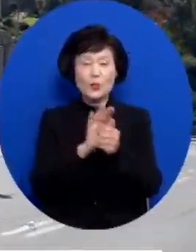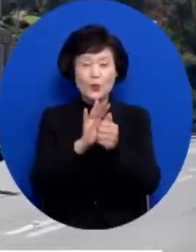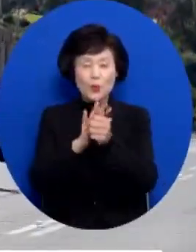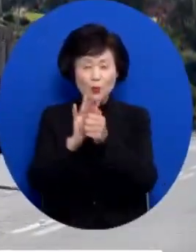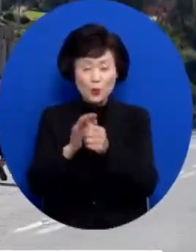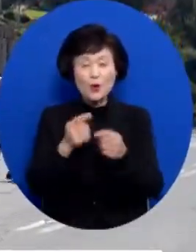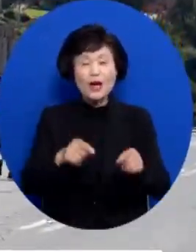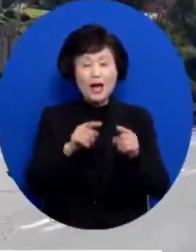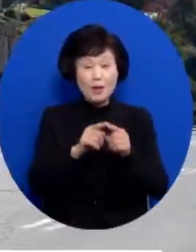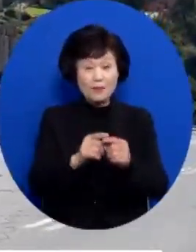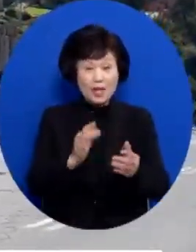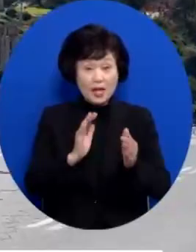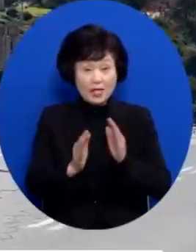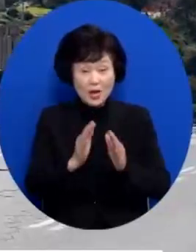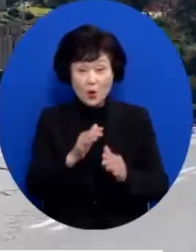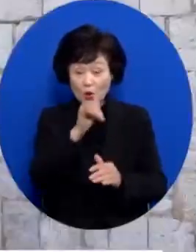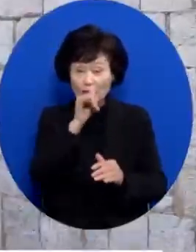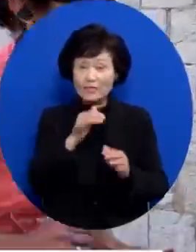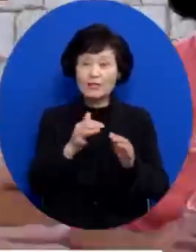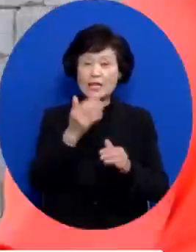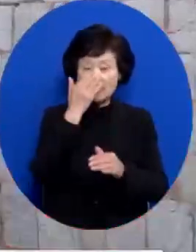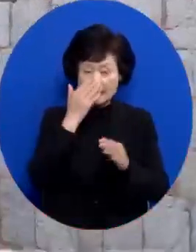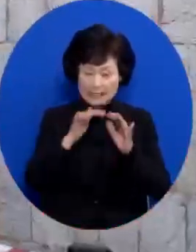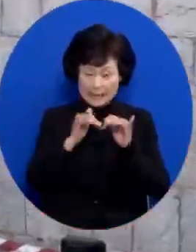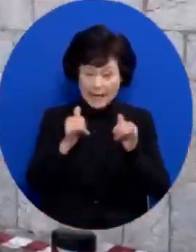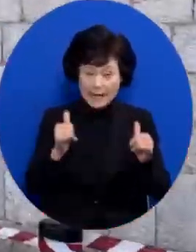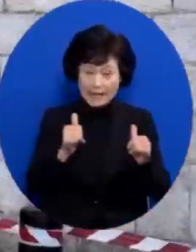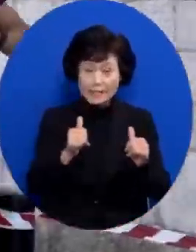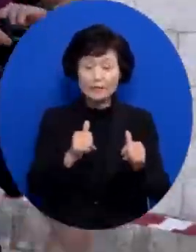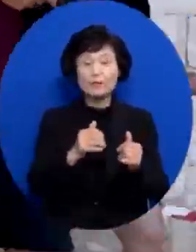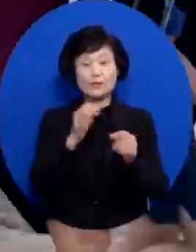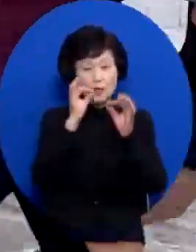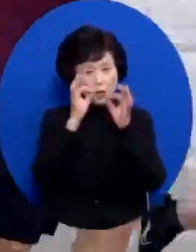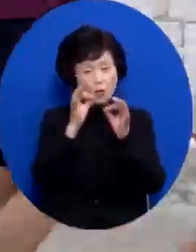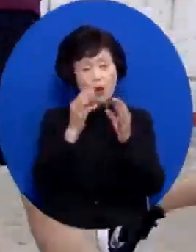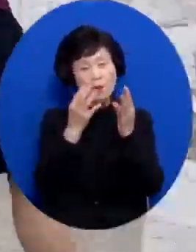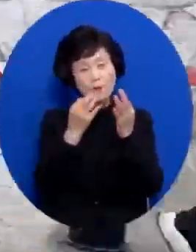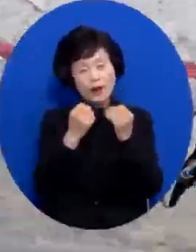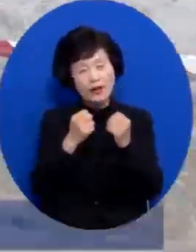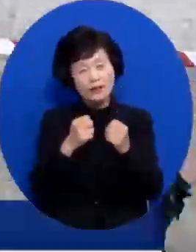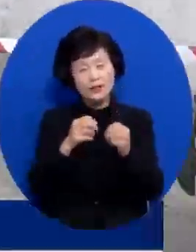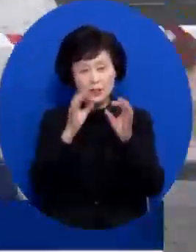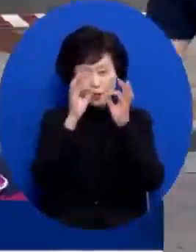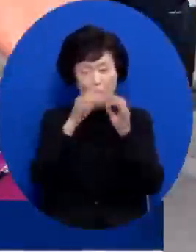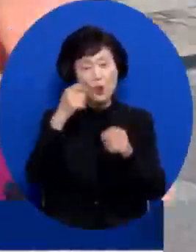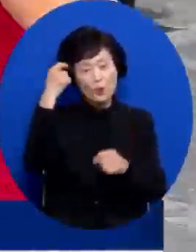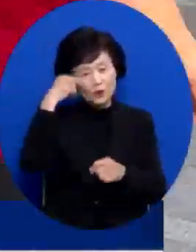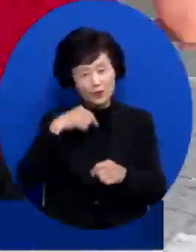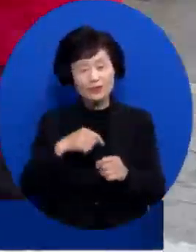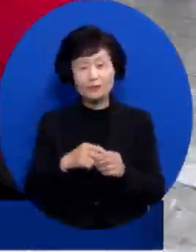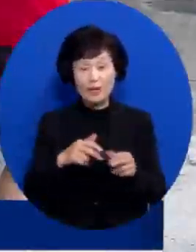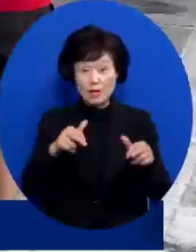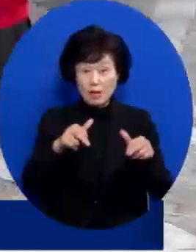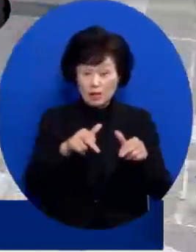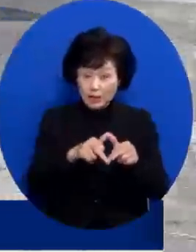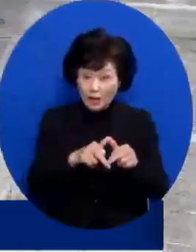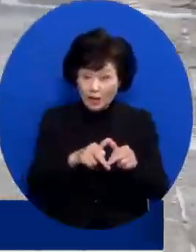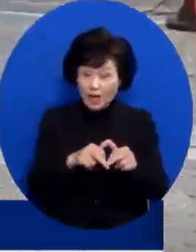이스라엘 사람들의 모습을 통해서도 많은 걸 느꼈다고 말합니다. 장애인이나